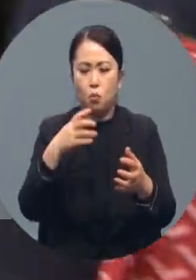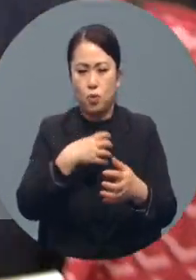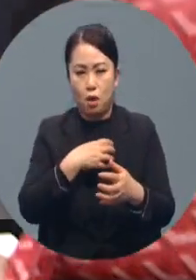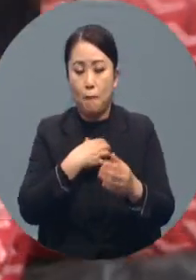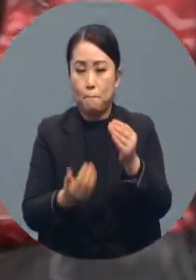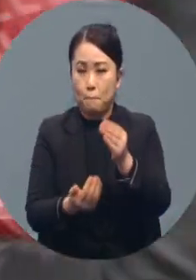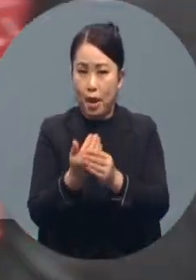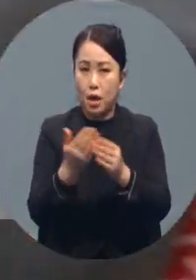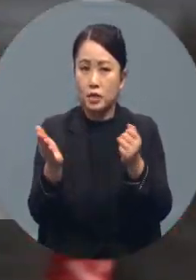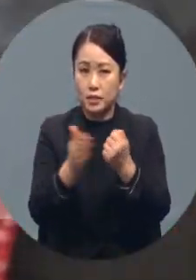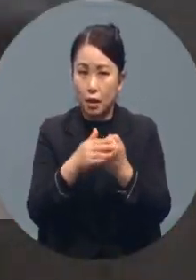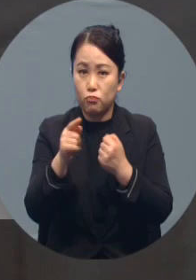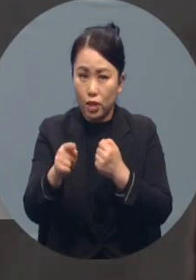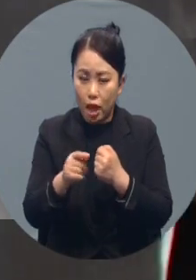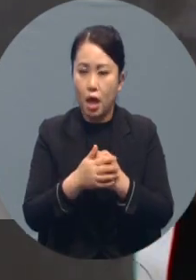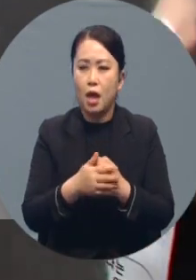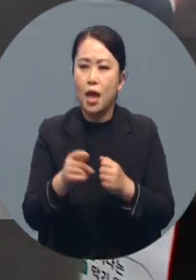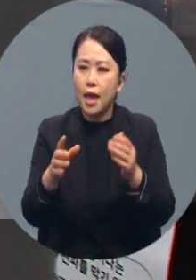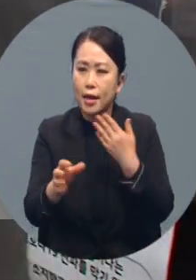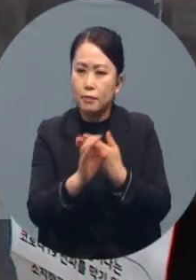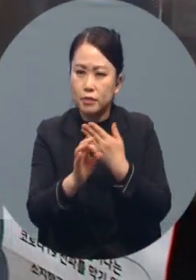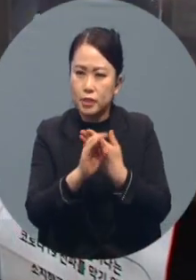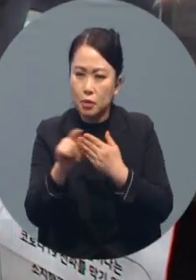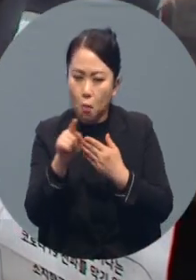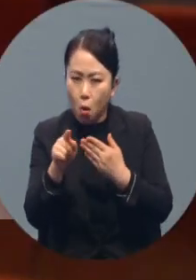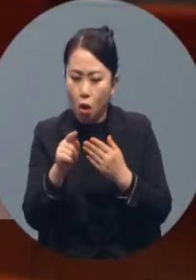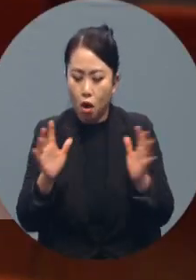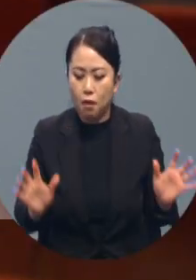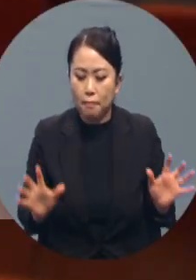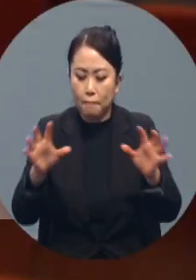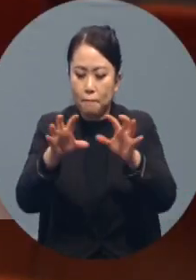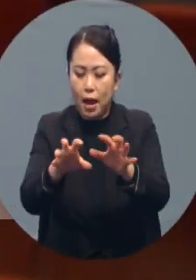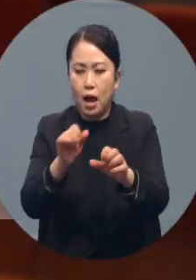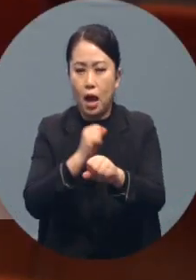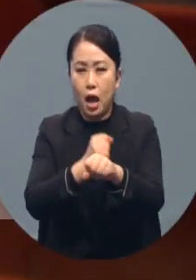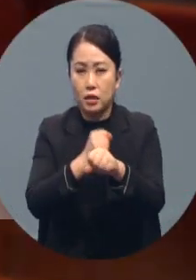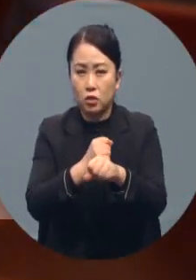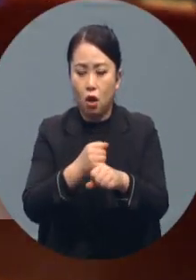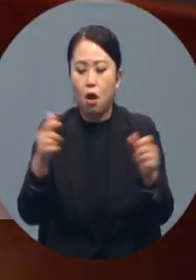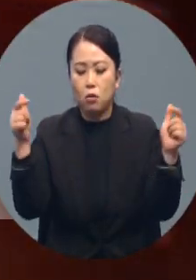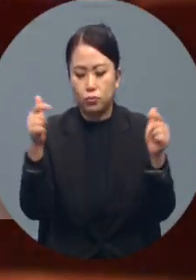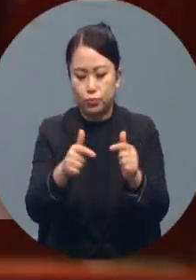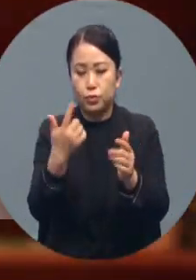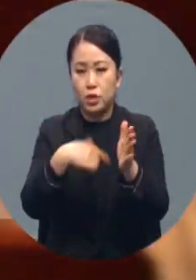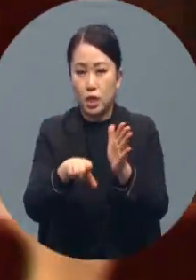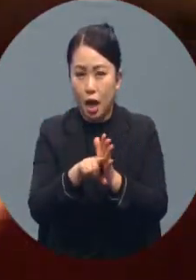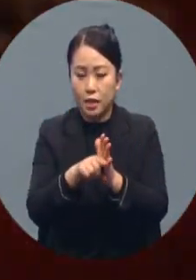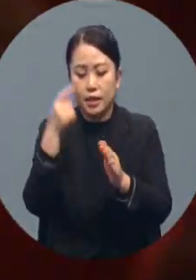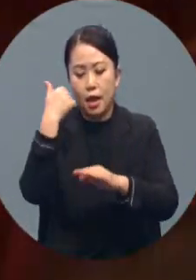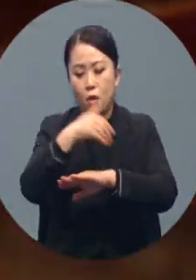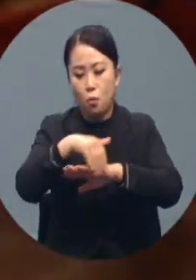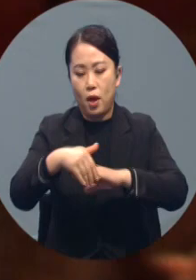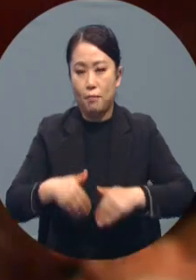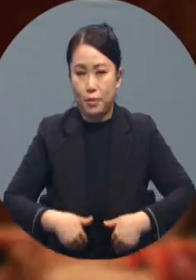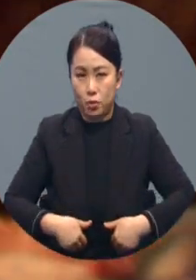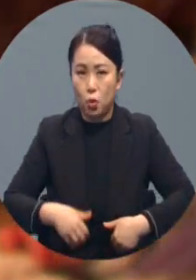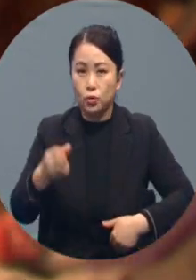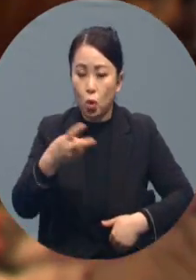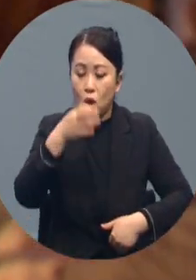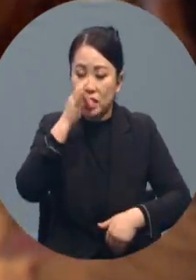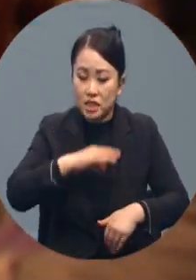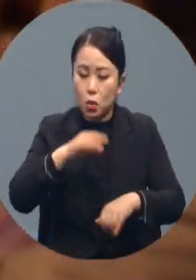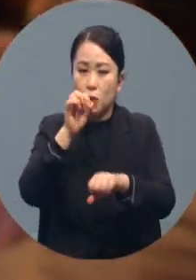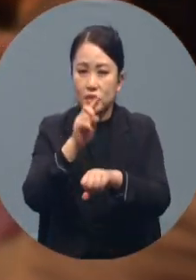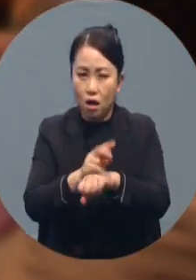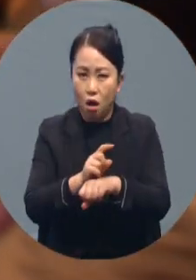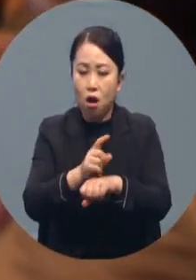좁은 복도에 간이 구조물을 설치해 병목 현상을 완화할 수 있도록 하는 피난 계획도 필요합니다. 특히 실효성 있는